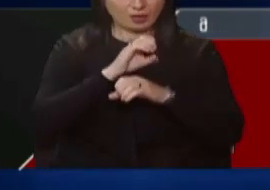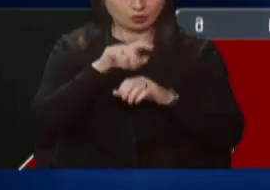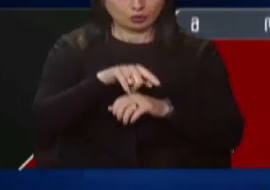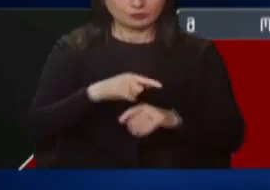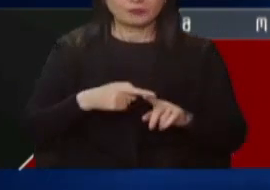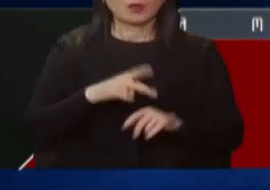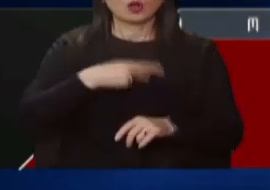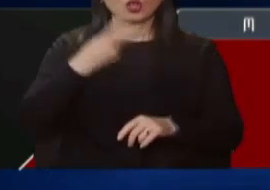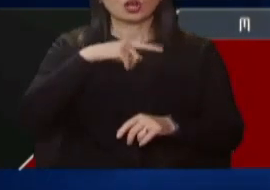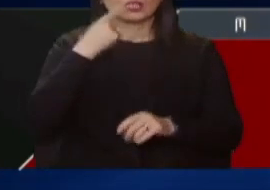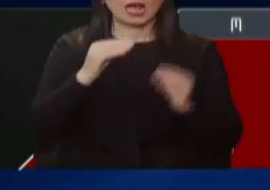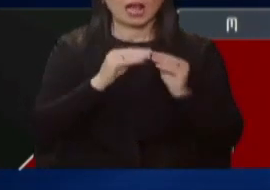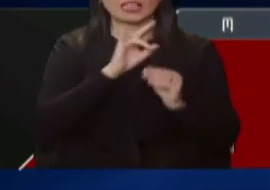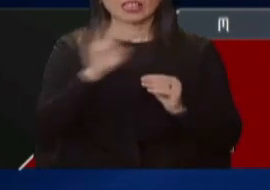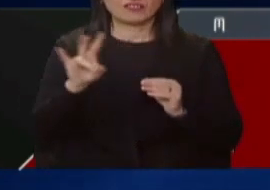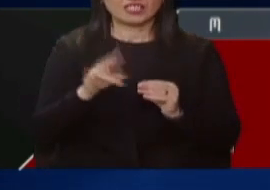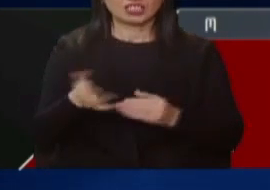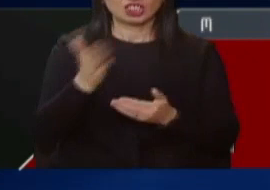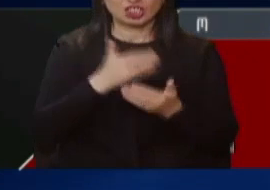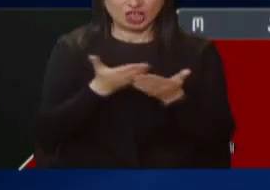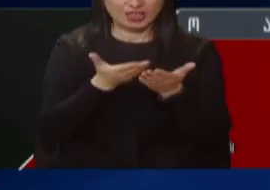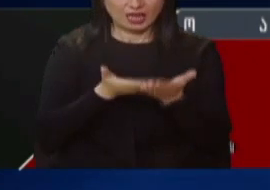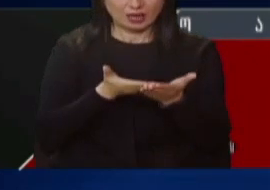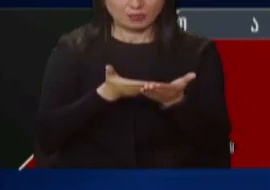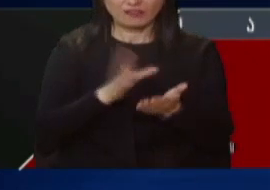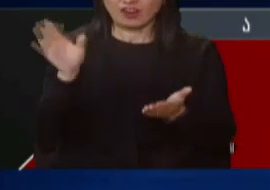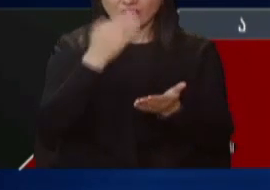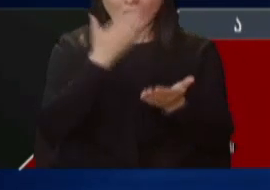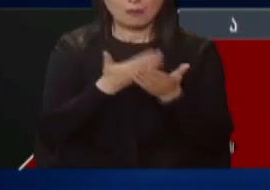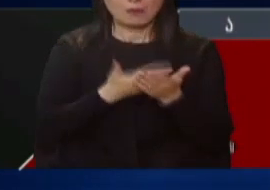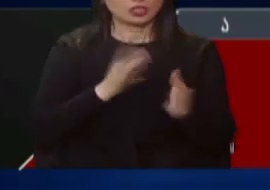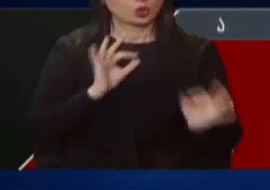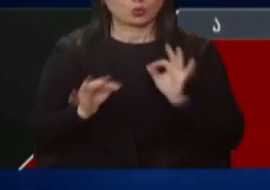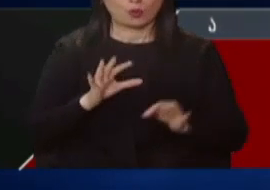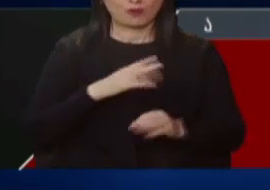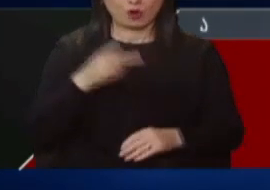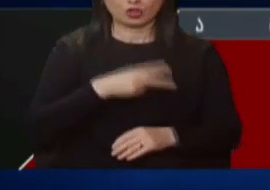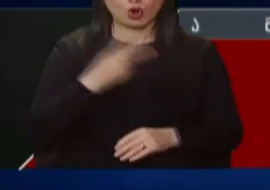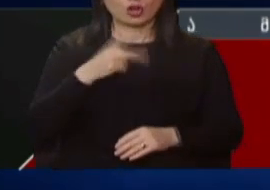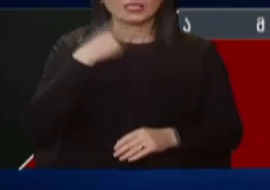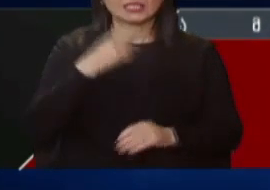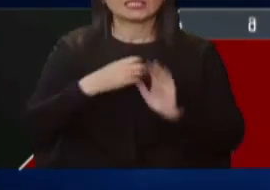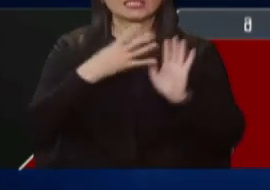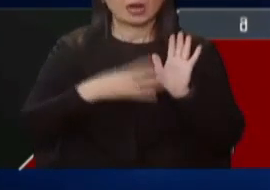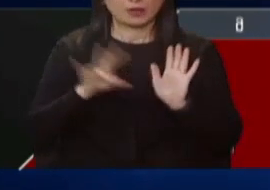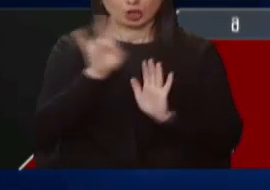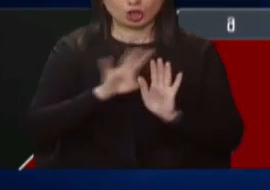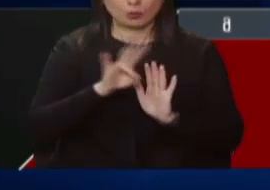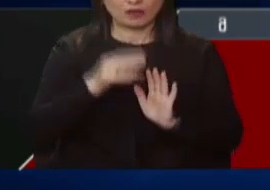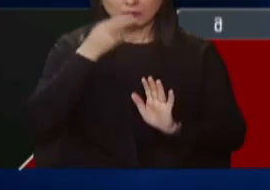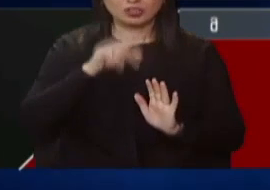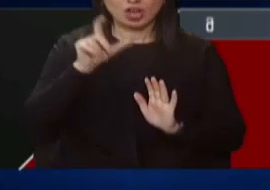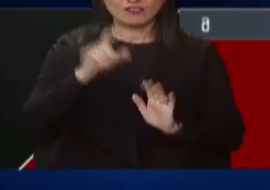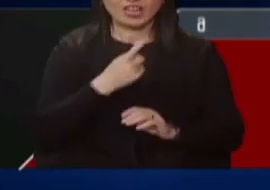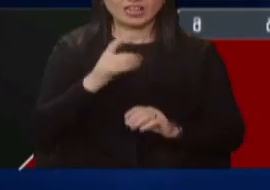მრჩეველში. 2022 წლის 10 ივნის მიღებული შედეგების მიხედვით ყველა მაჩვენებელი იყო ნორმაში. 2022 წლის 19 ნოემბერს კი